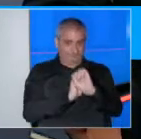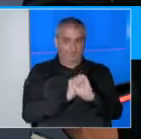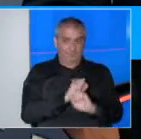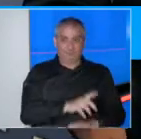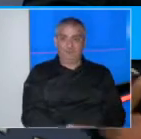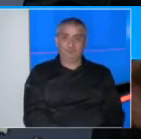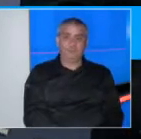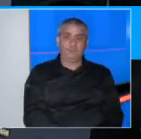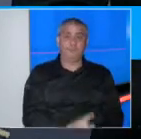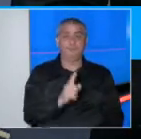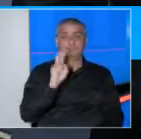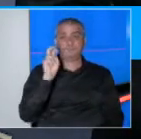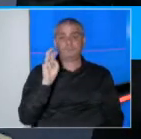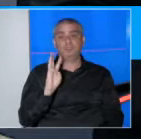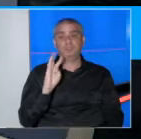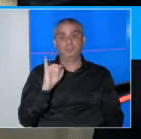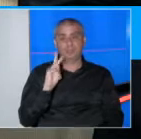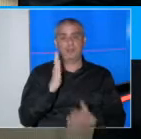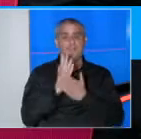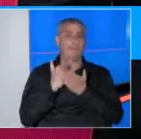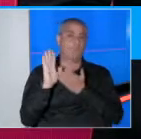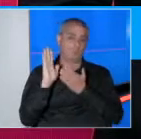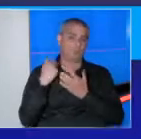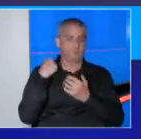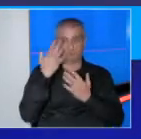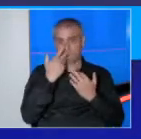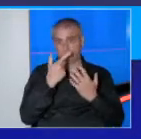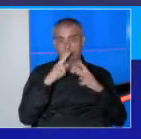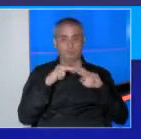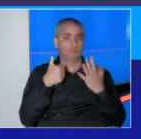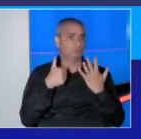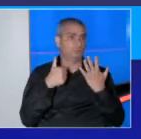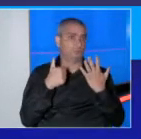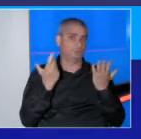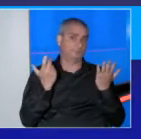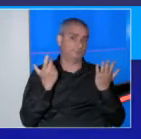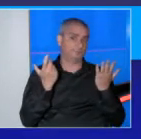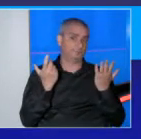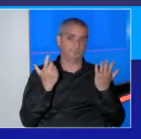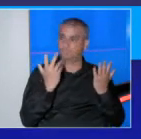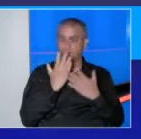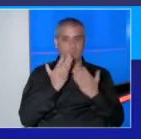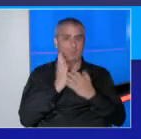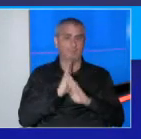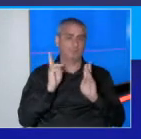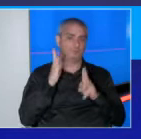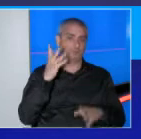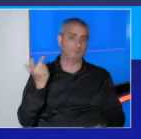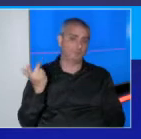נפתלי בנט. כמובן יש את עמיחי שיקלי שכבר מחוץ למשוואה, אנחנו נשארים עם שישה מנדטים. אתה יודע, אנחנו כבר משוגר בפינו שאנחנו כבר לא מתייחסים אליו כי יש את...